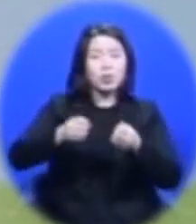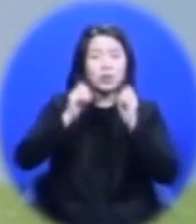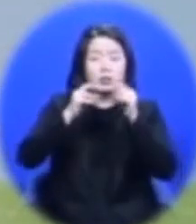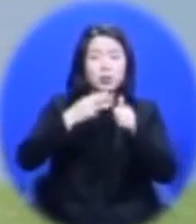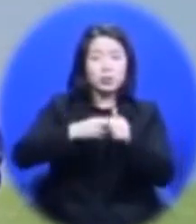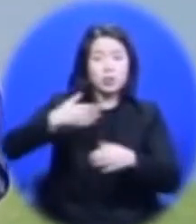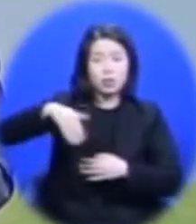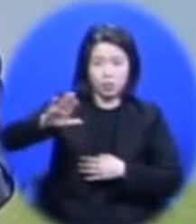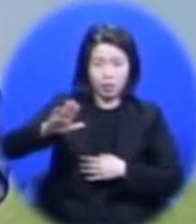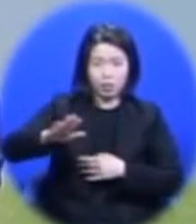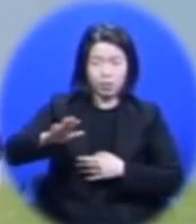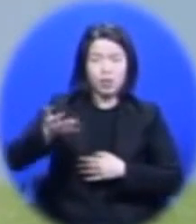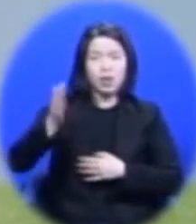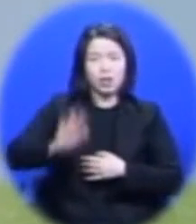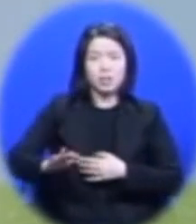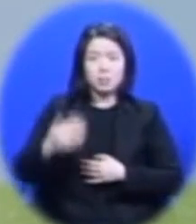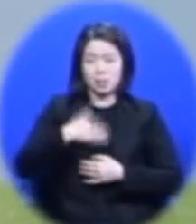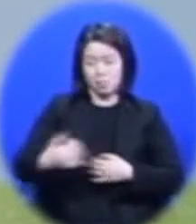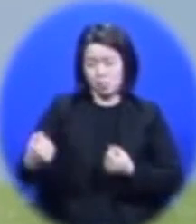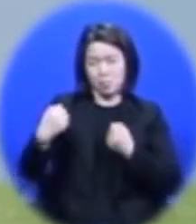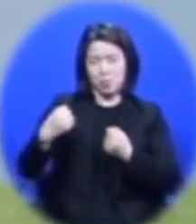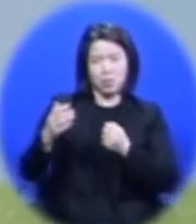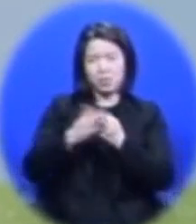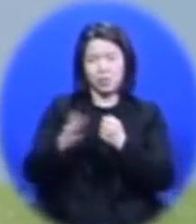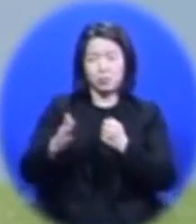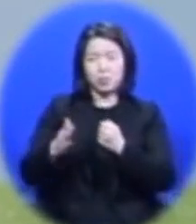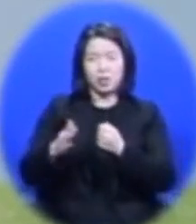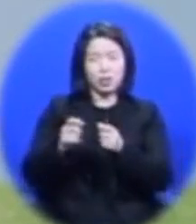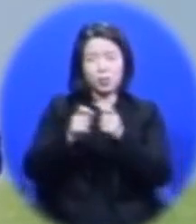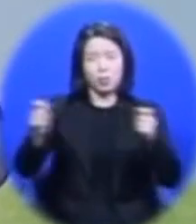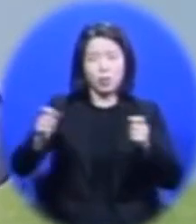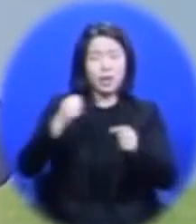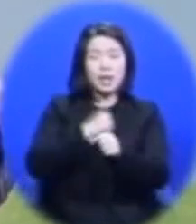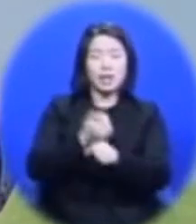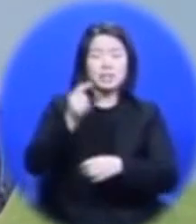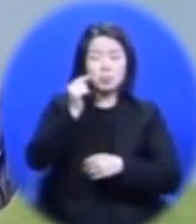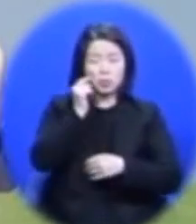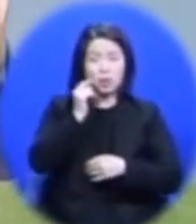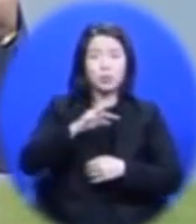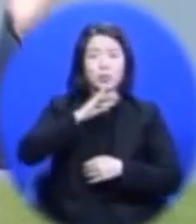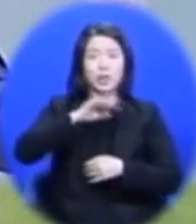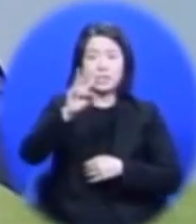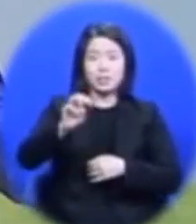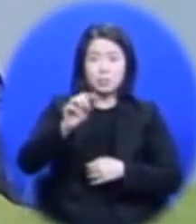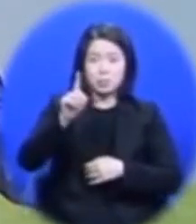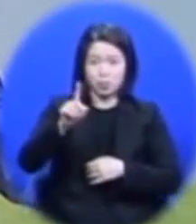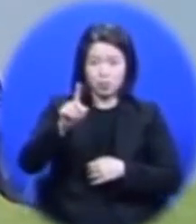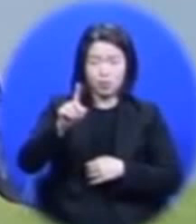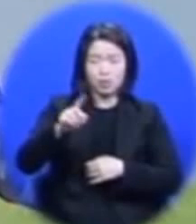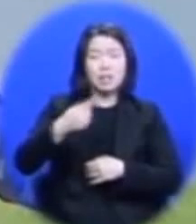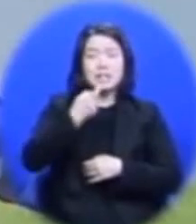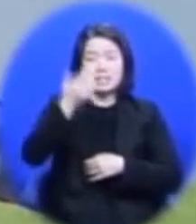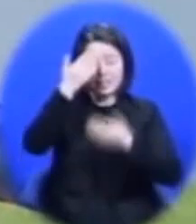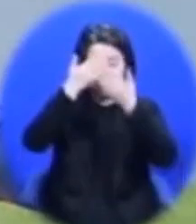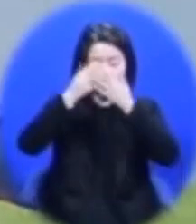그리고는 건강 때문에 오래 사역하지 못하고 31살의 젊은 나이에 인도에서 하나님의 품에